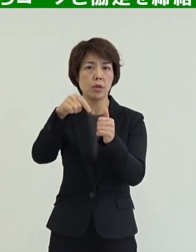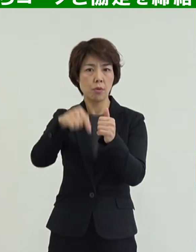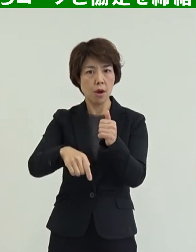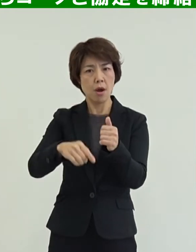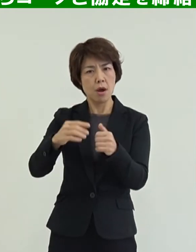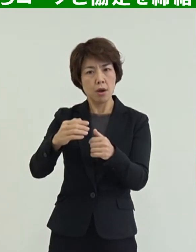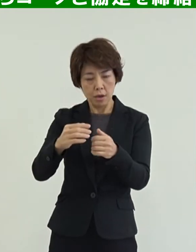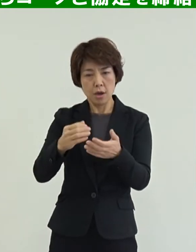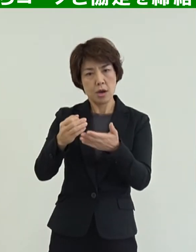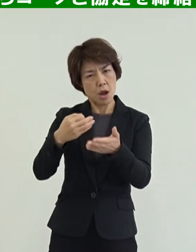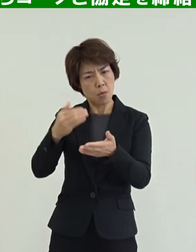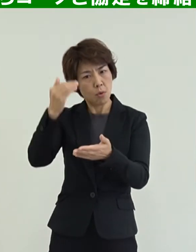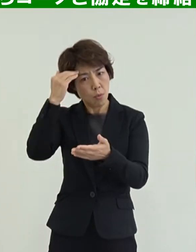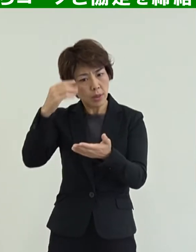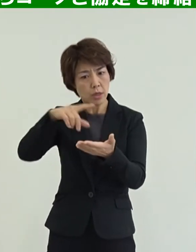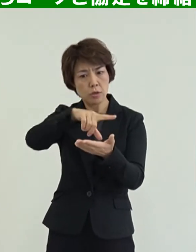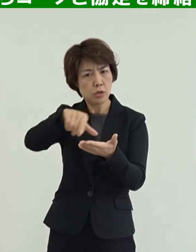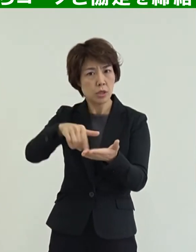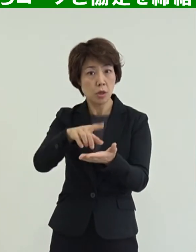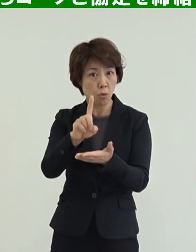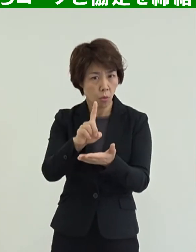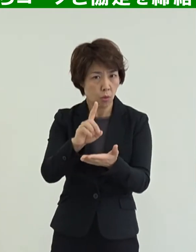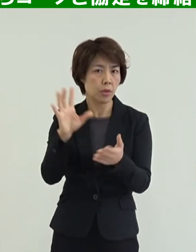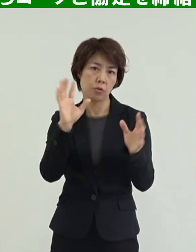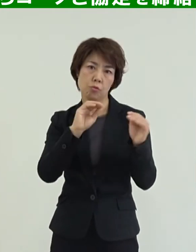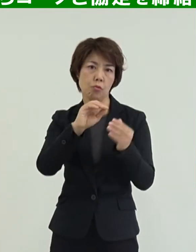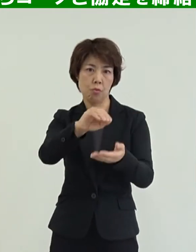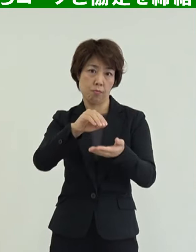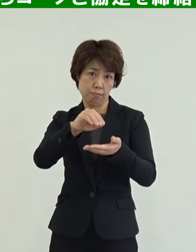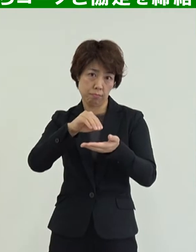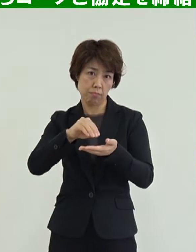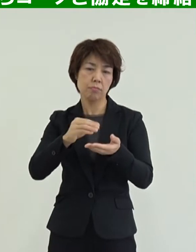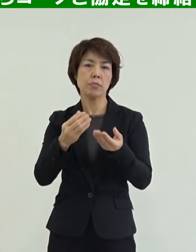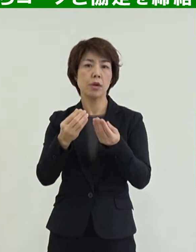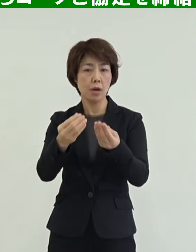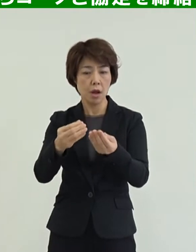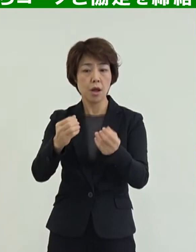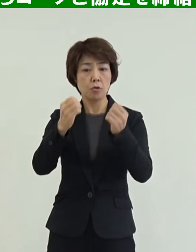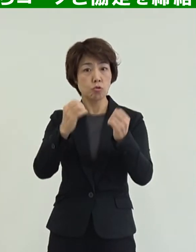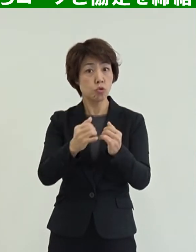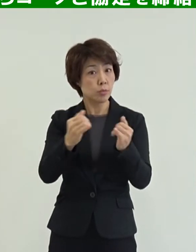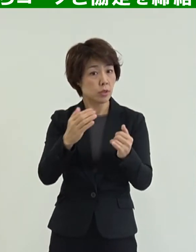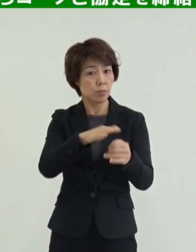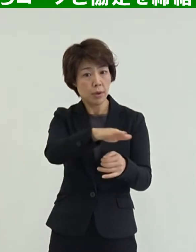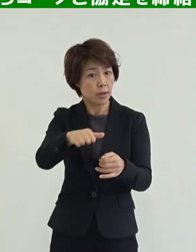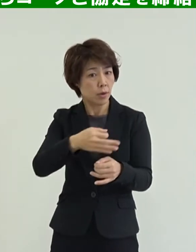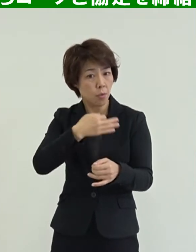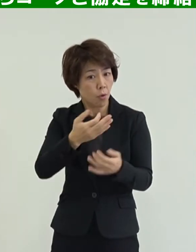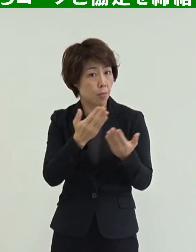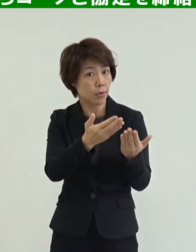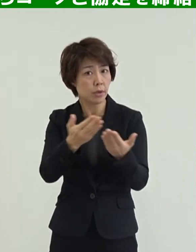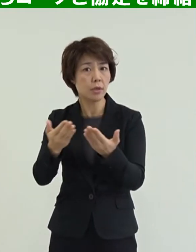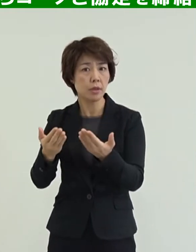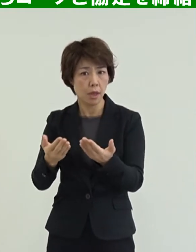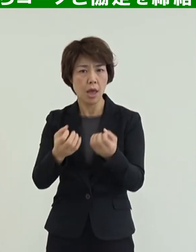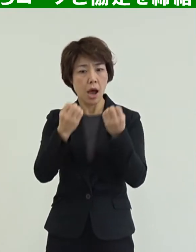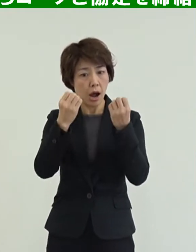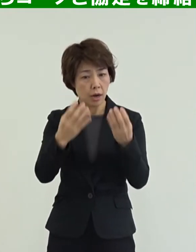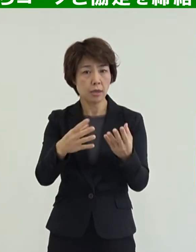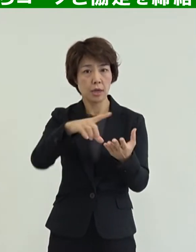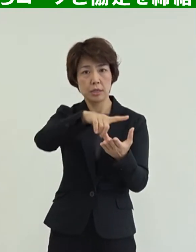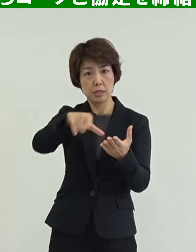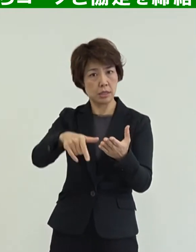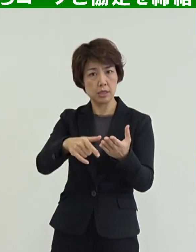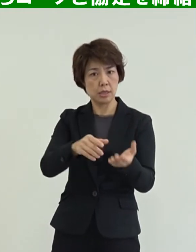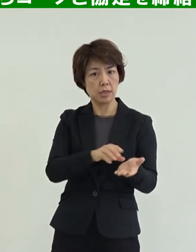困っていらっしゃる地域の情報を教えていただきながら住民の皆様の声を聞きし新たな地域への運航について